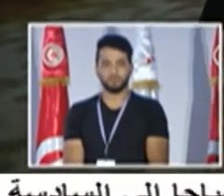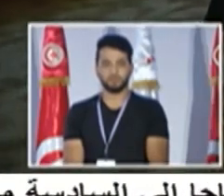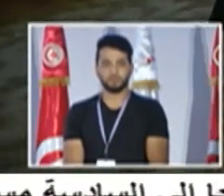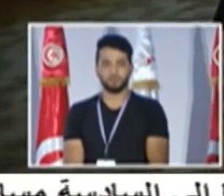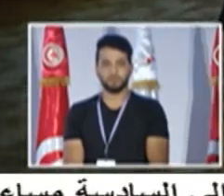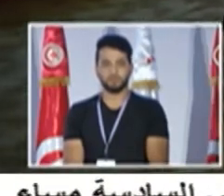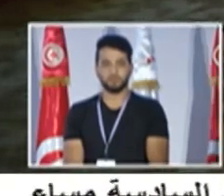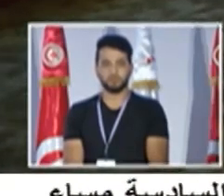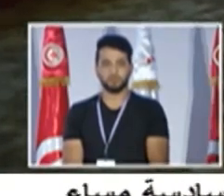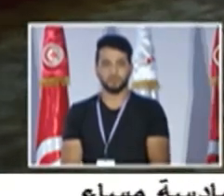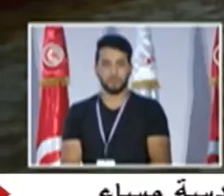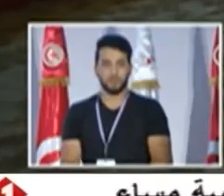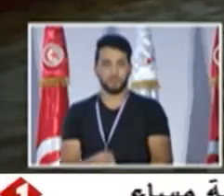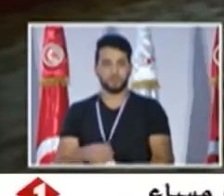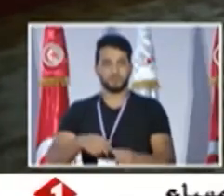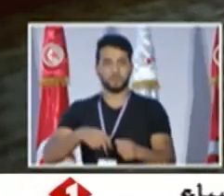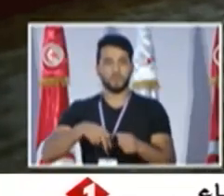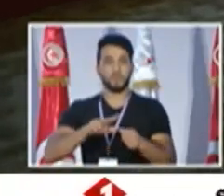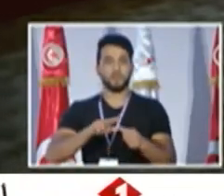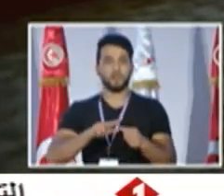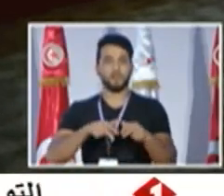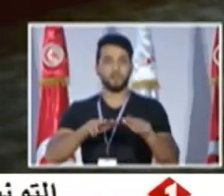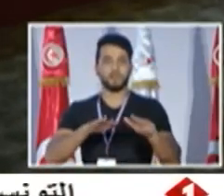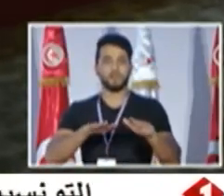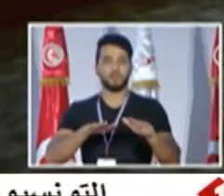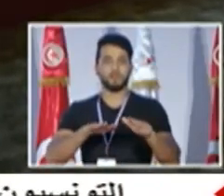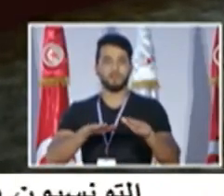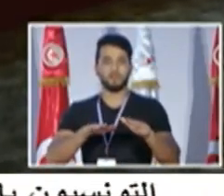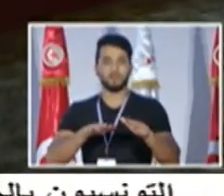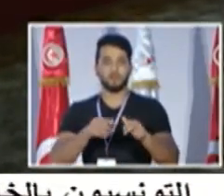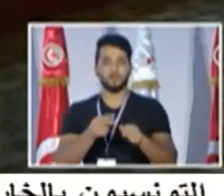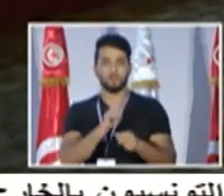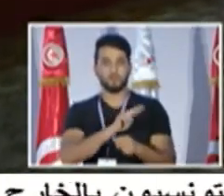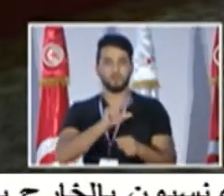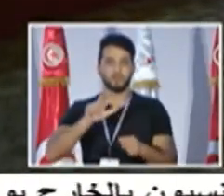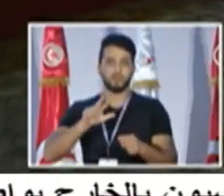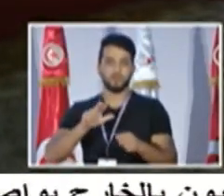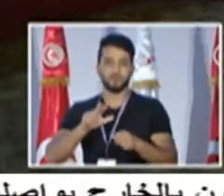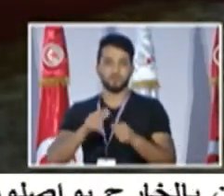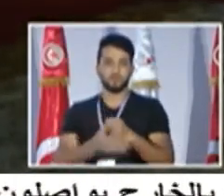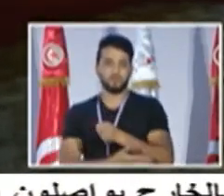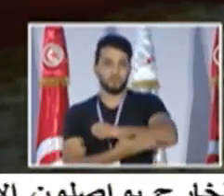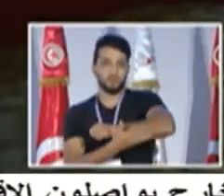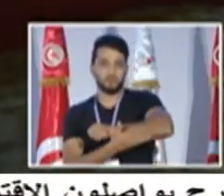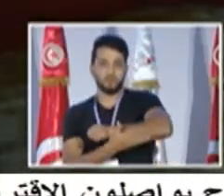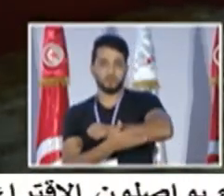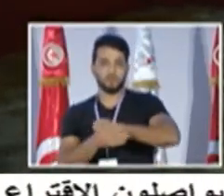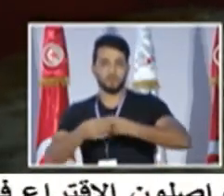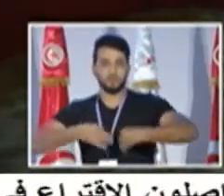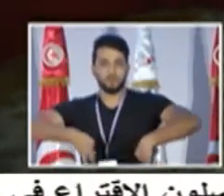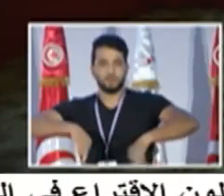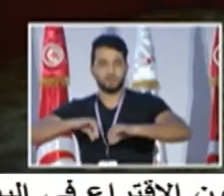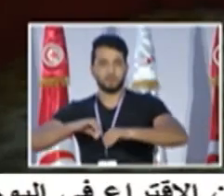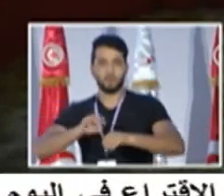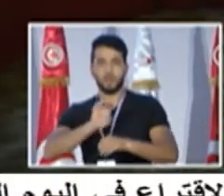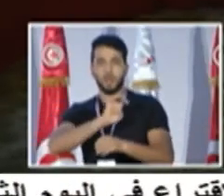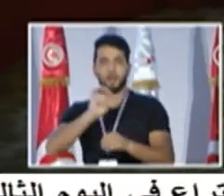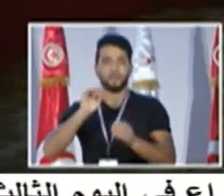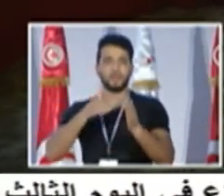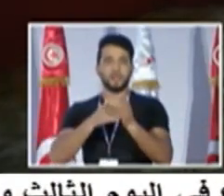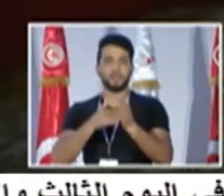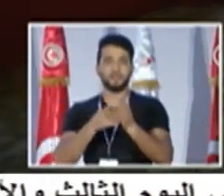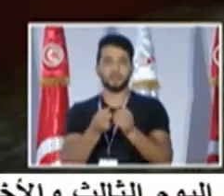وثمانيه فوتنا وثلاثين مساعد رئيس مركز واربعين الف وثلاثمائه